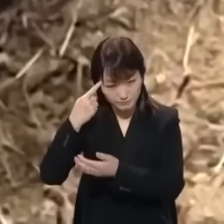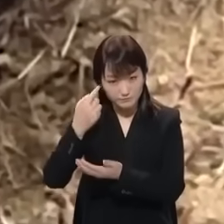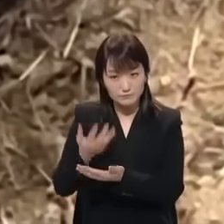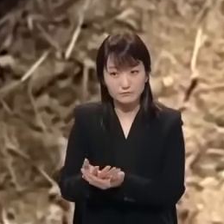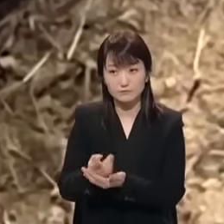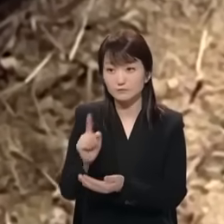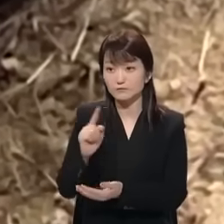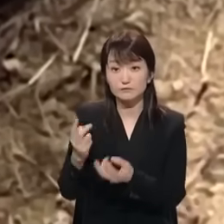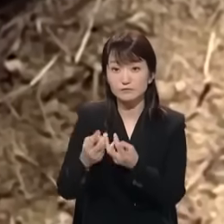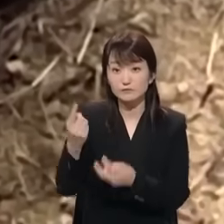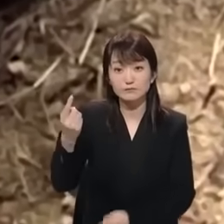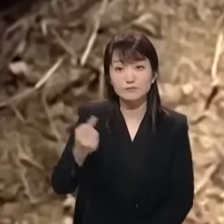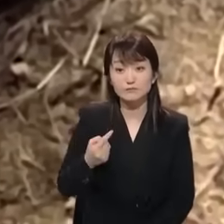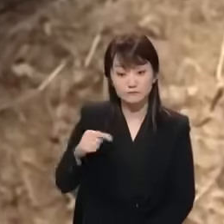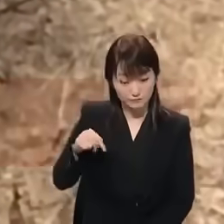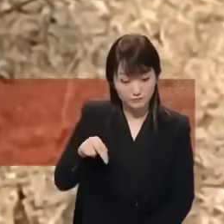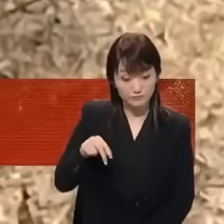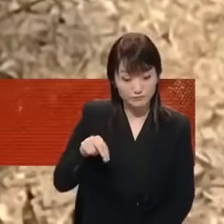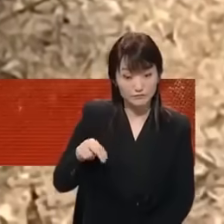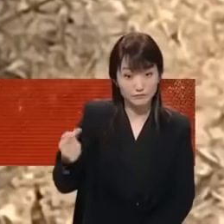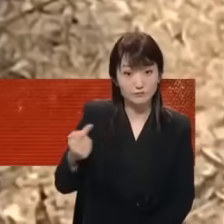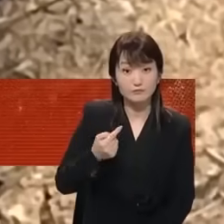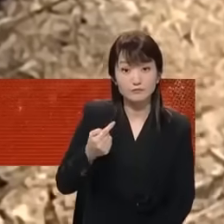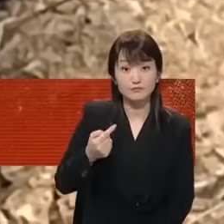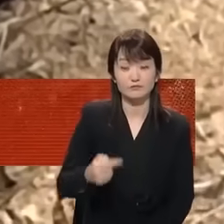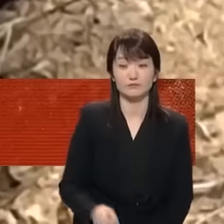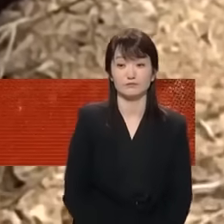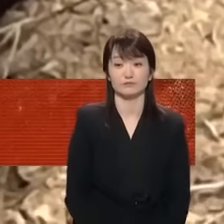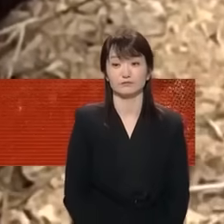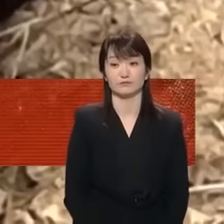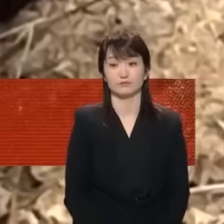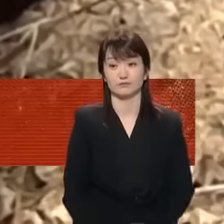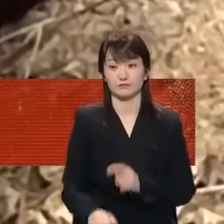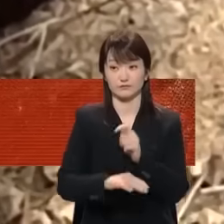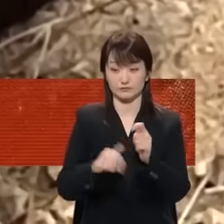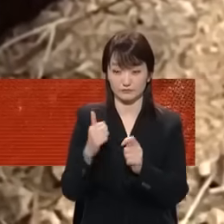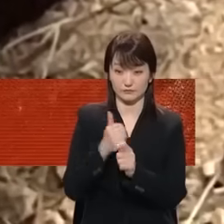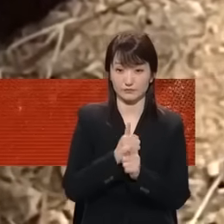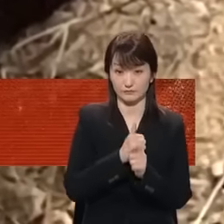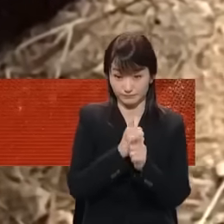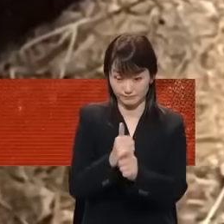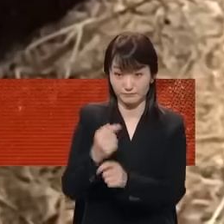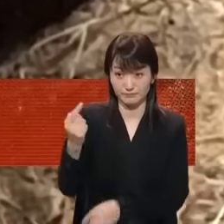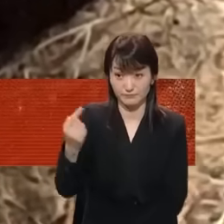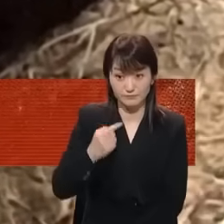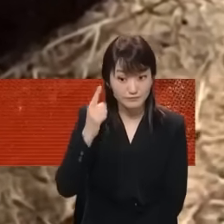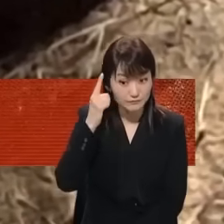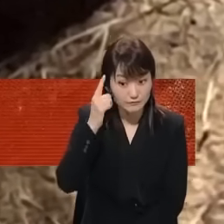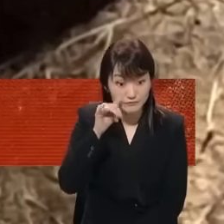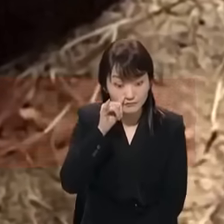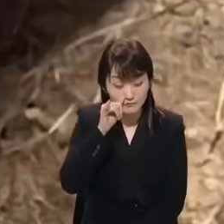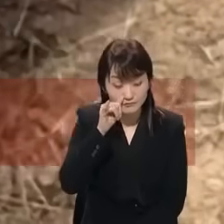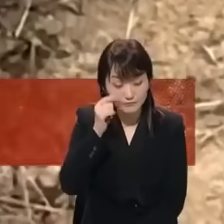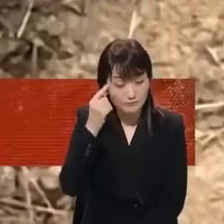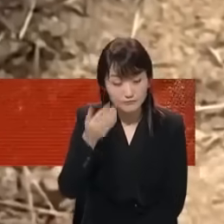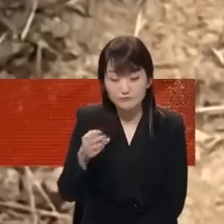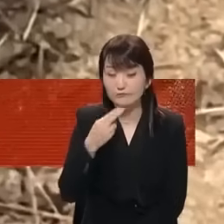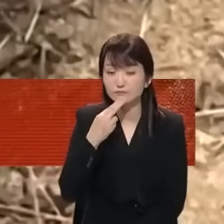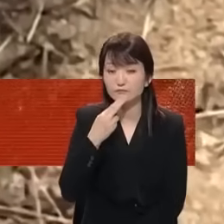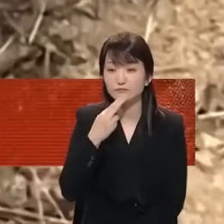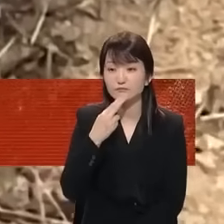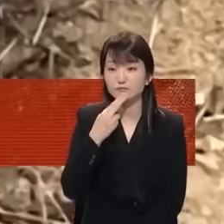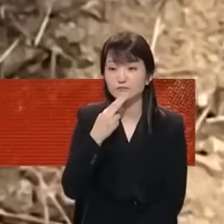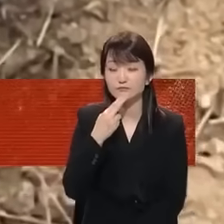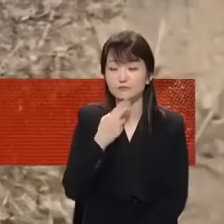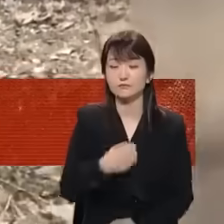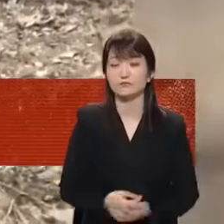어떻게 왔느냐고 하니까 걸어서 왔어요 걸어서 택시타고 왔어요 전화 있냐 휴대전 없어요 1행 1행